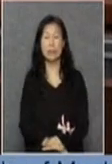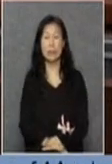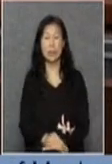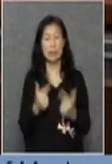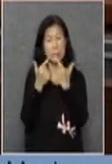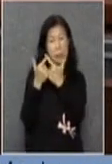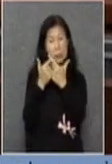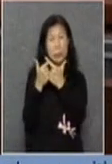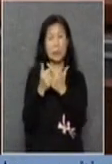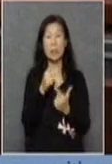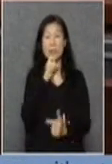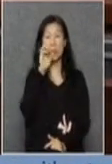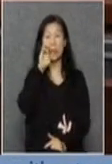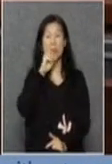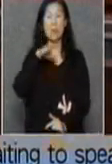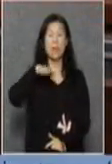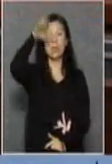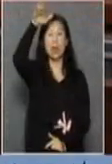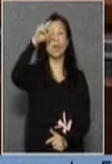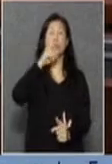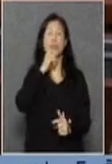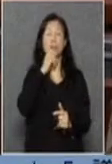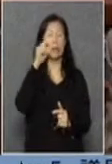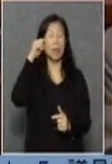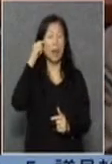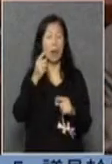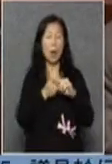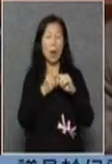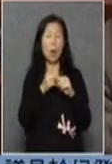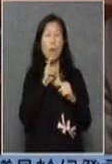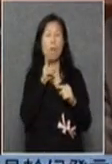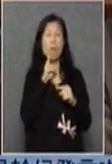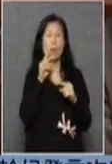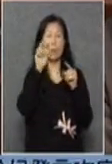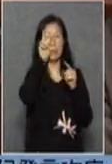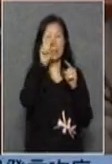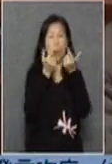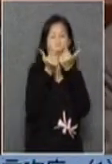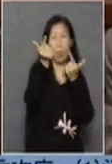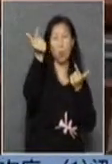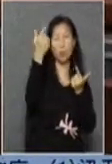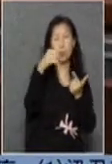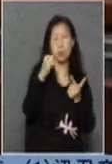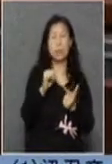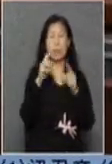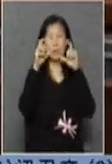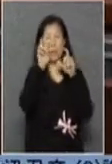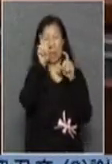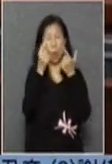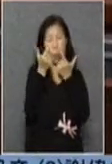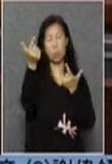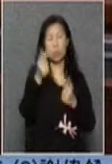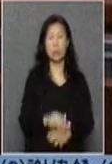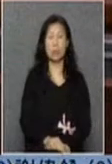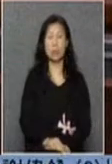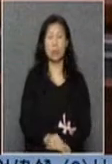時候，一係就提出一啲好高大空嘅原則，俾人一個少少眼大頭過龍嘅感覺；一係